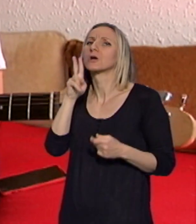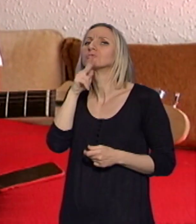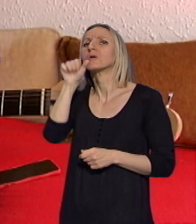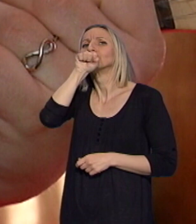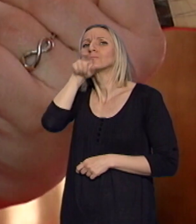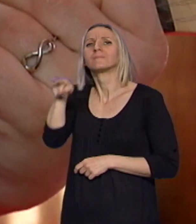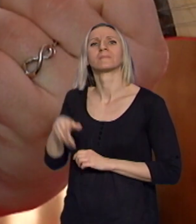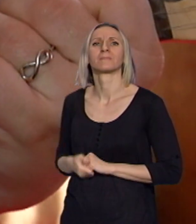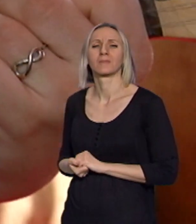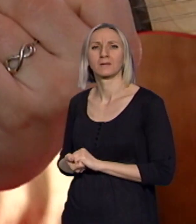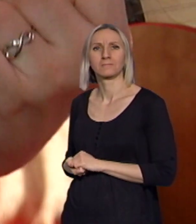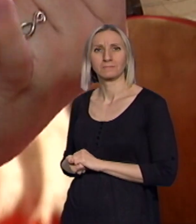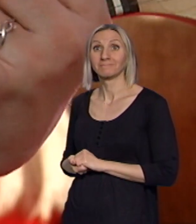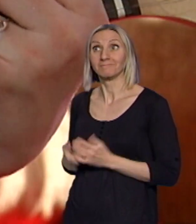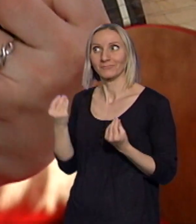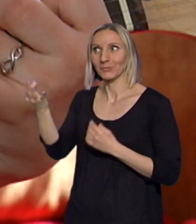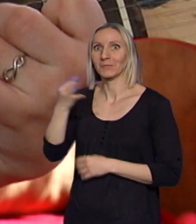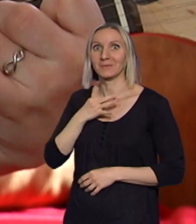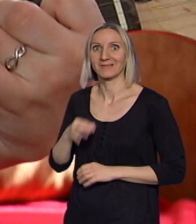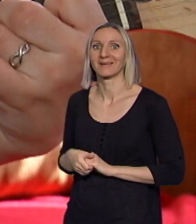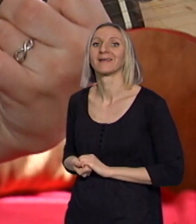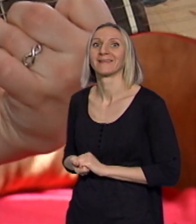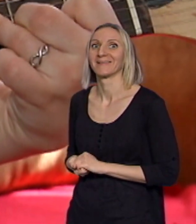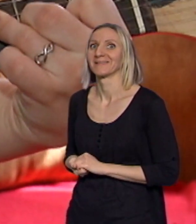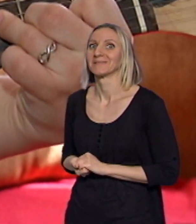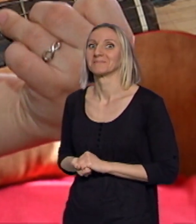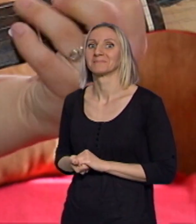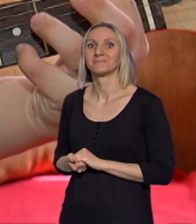To je dobro pitanje što ste postavili.